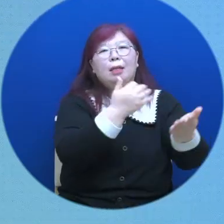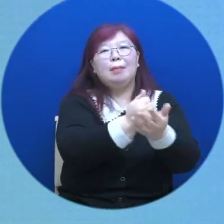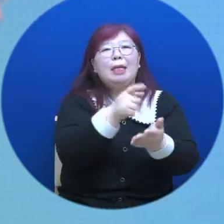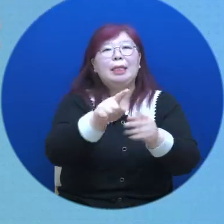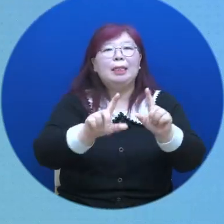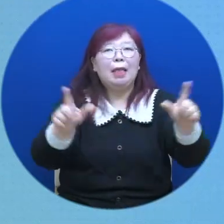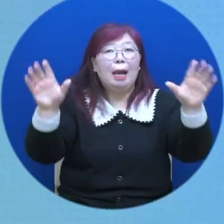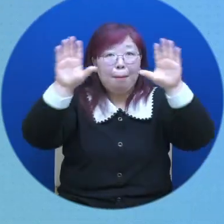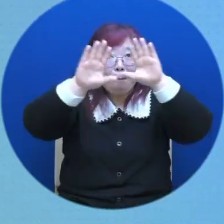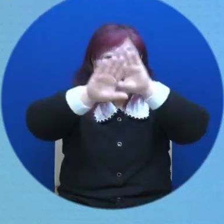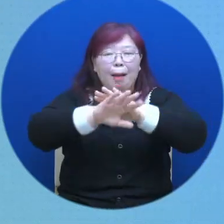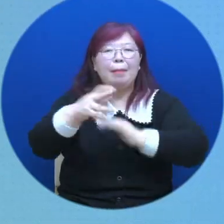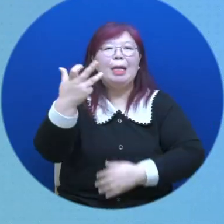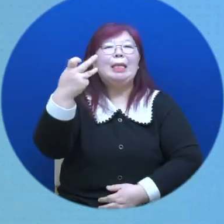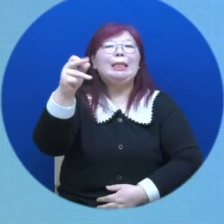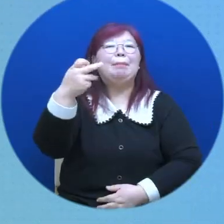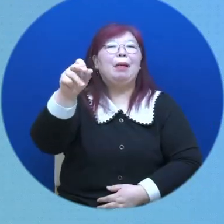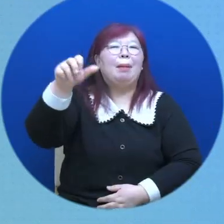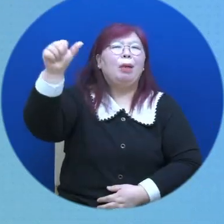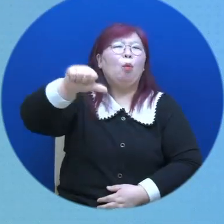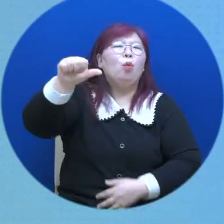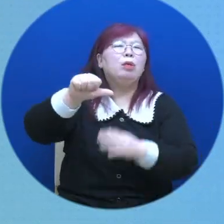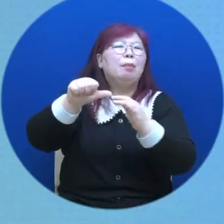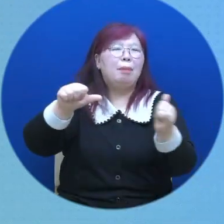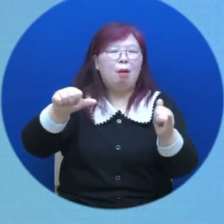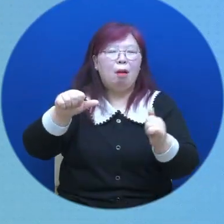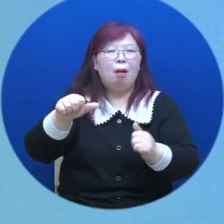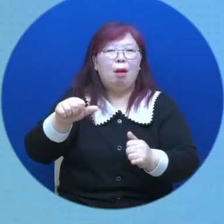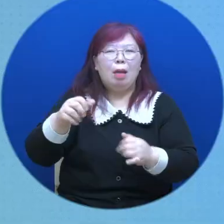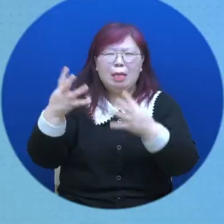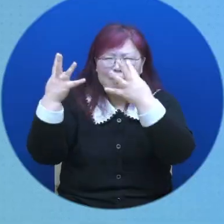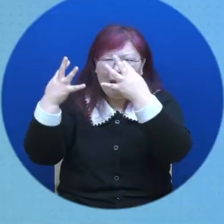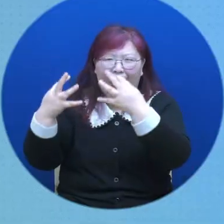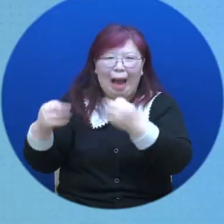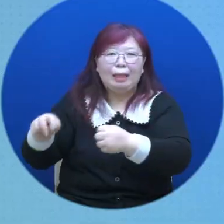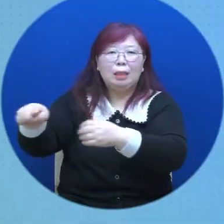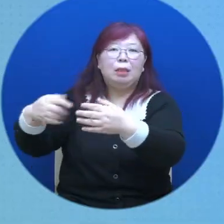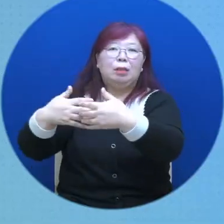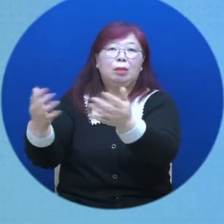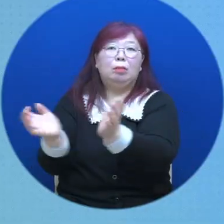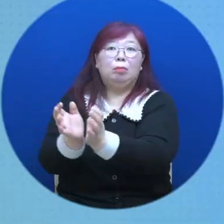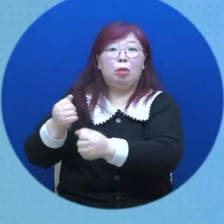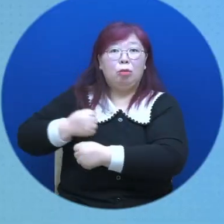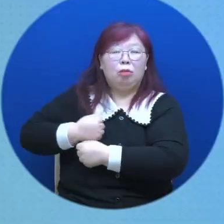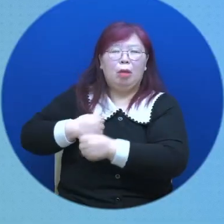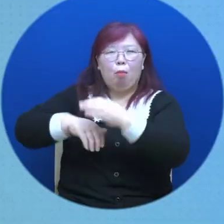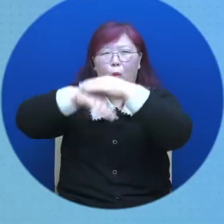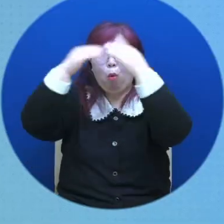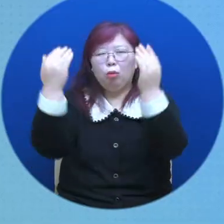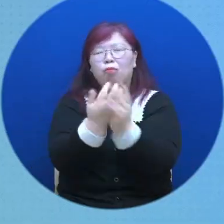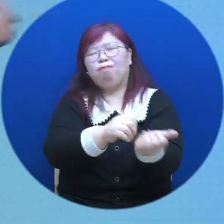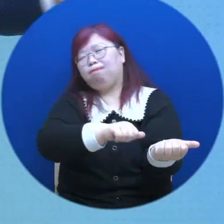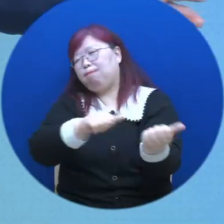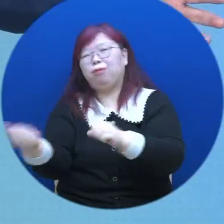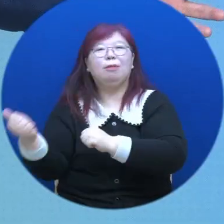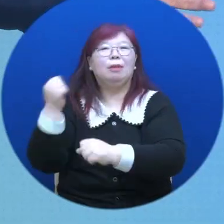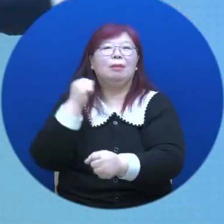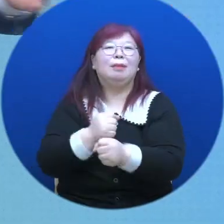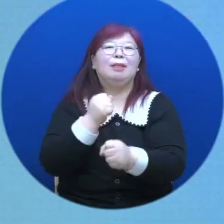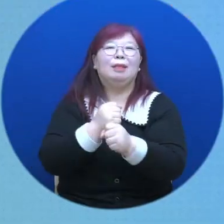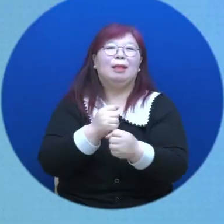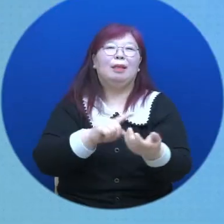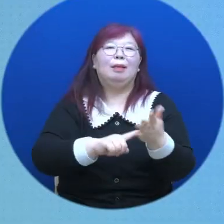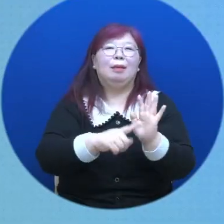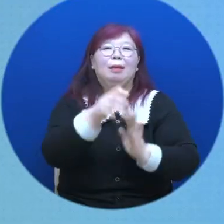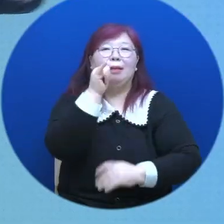밤 18만 5천 명의 그 거대한 아수르의 군대를 송장되게 했다, 시체되게 했다, 이와 같이 말씀하고 있는